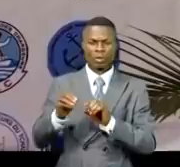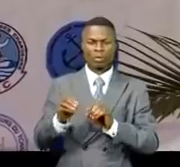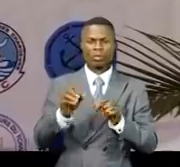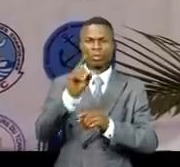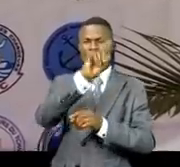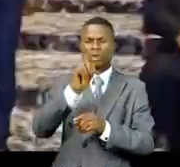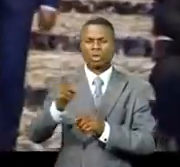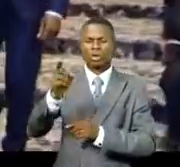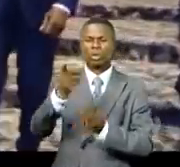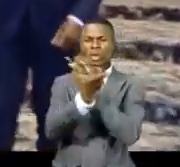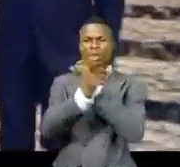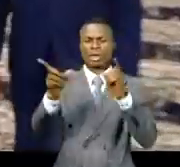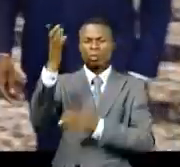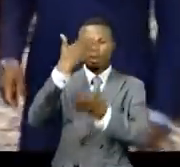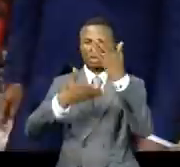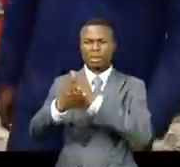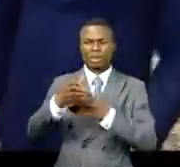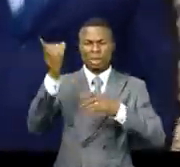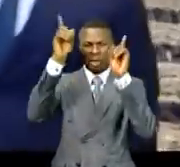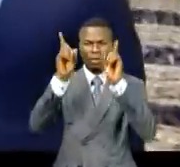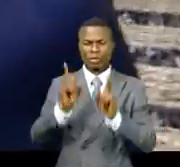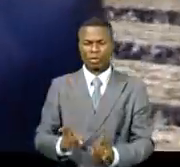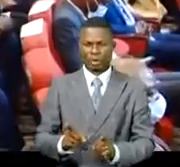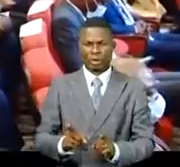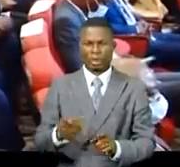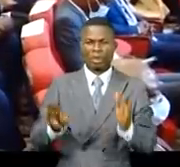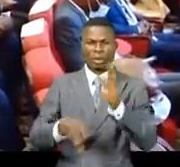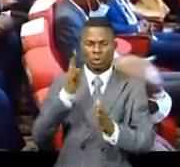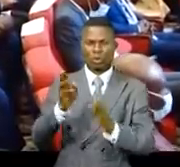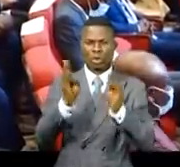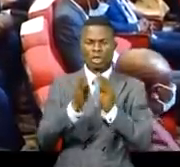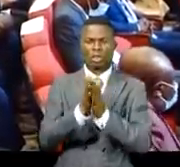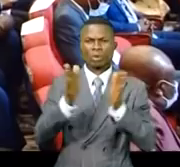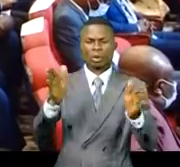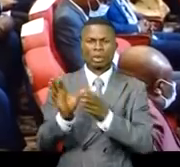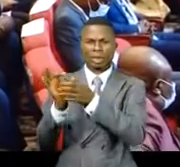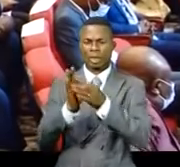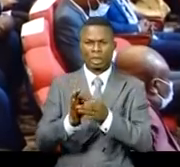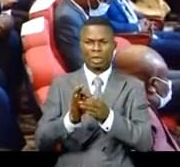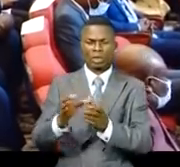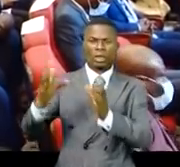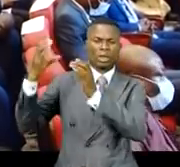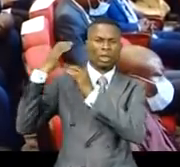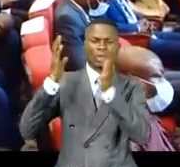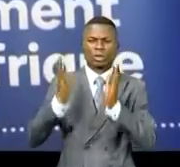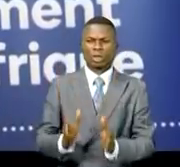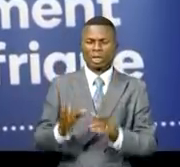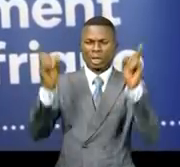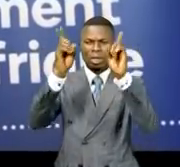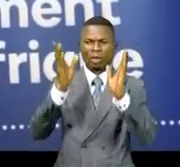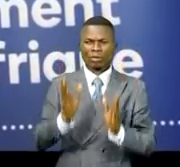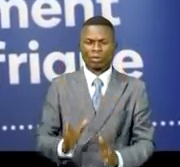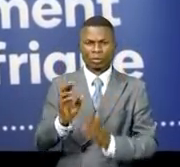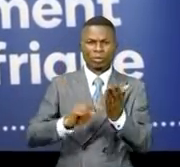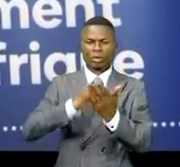libre-échange continentale africaine ZLECAF, et ceci en marge de la 12e Assemblée générale de l'Union des conseils des chargeurs africains. Pour ce